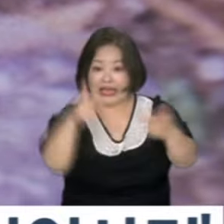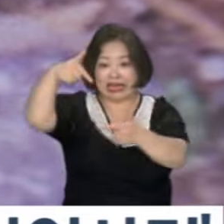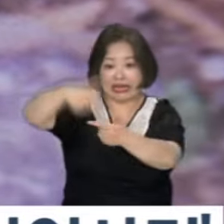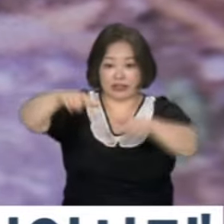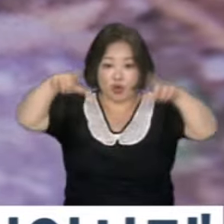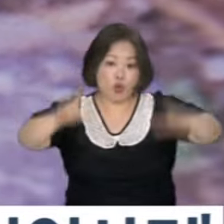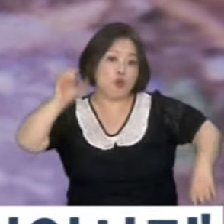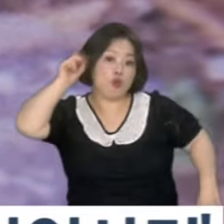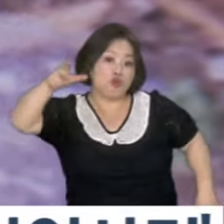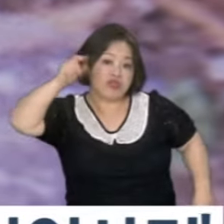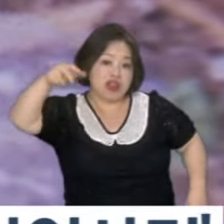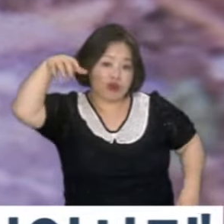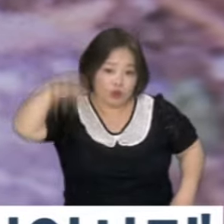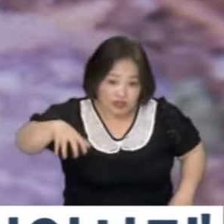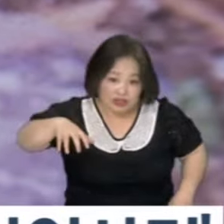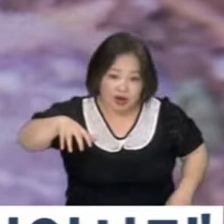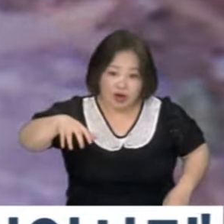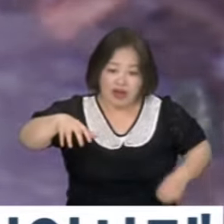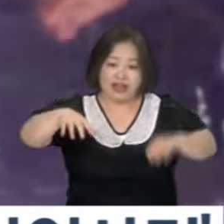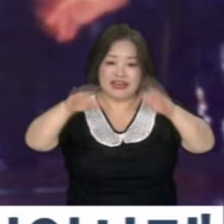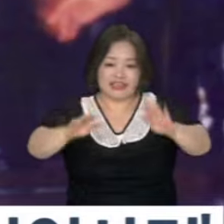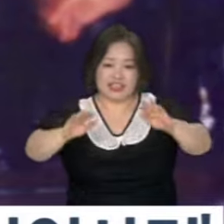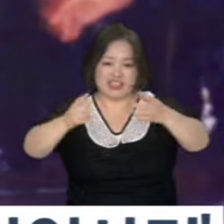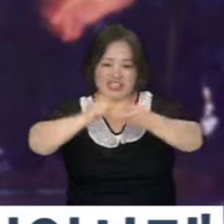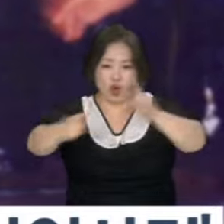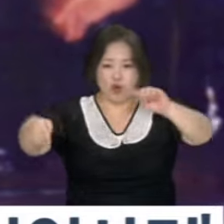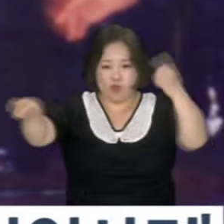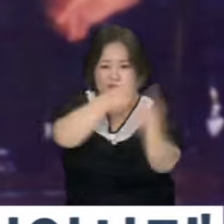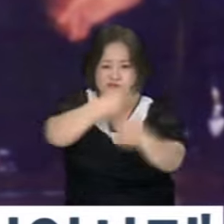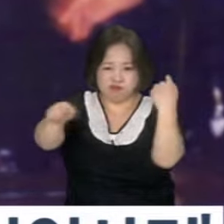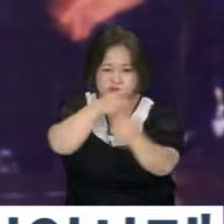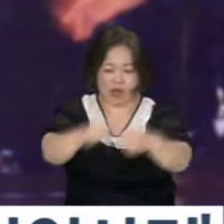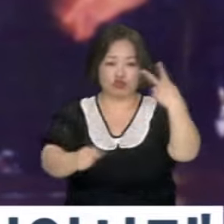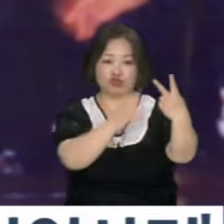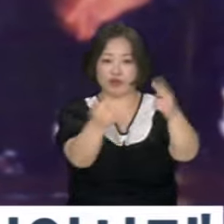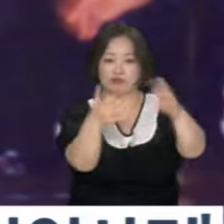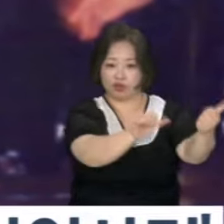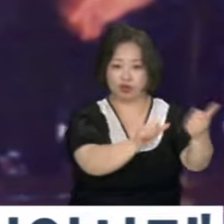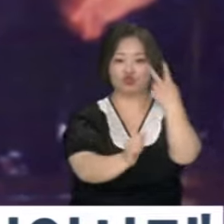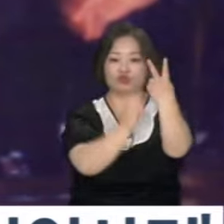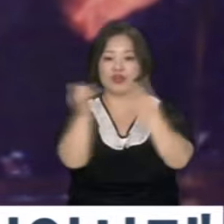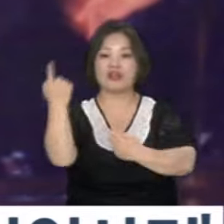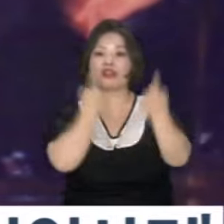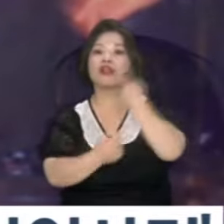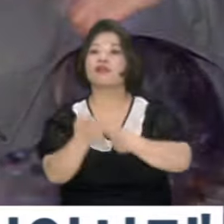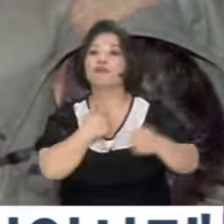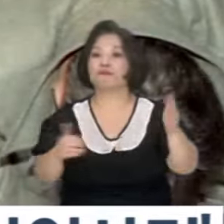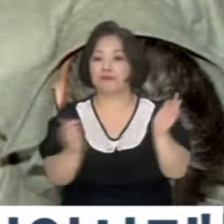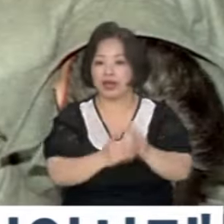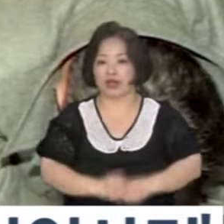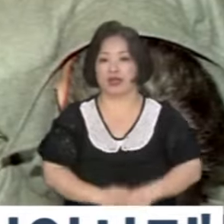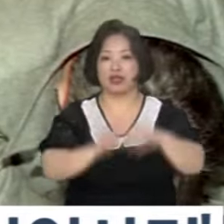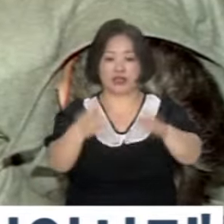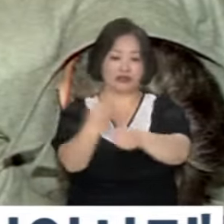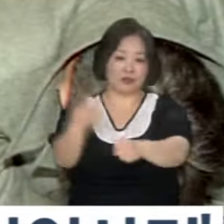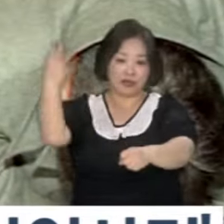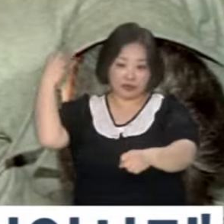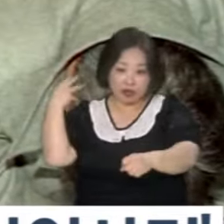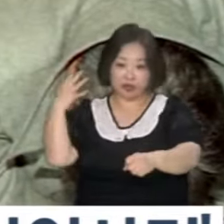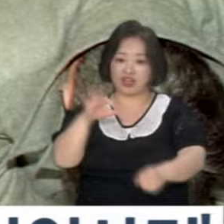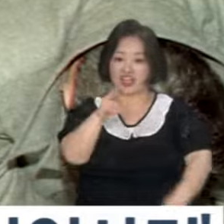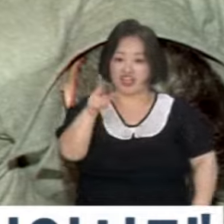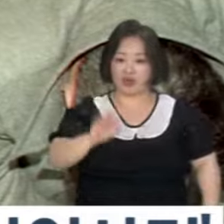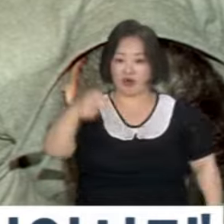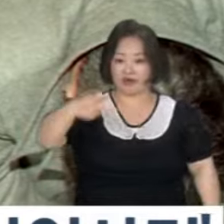한복판 호텔 앞에서 신양파 조직원 등에게 흉기를 휘둘러 2명이 숨지고 2명이 크게 다쳤습니다. 3년 전 영산파